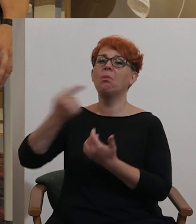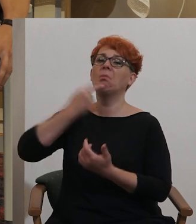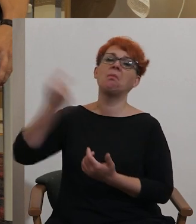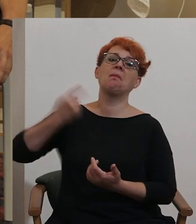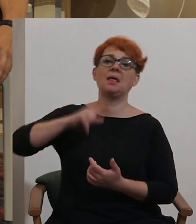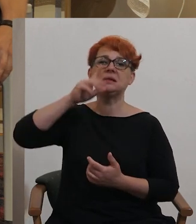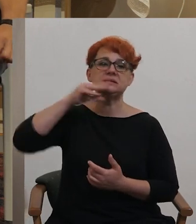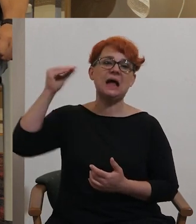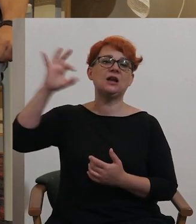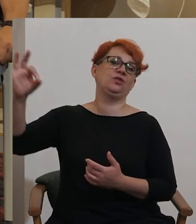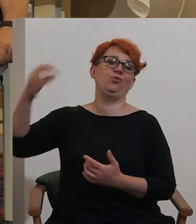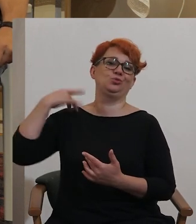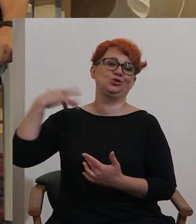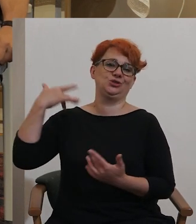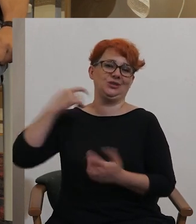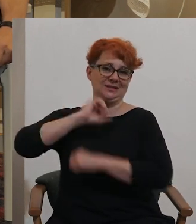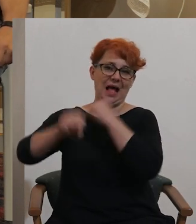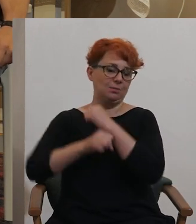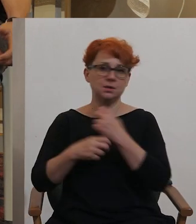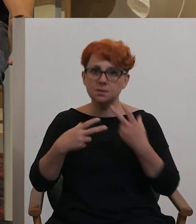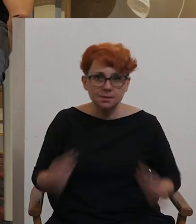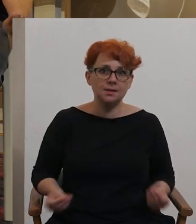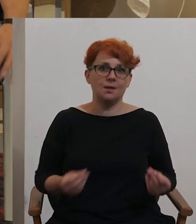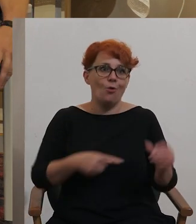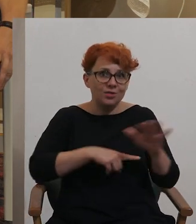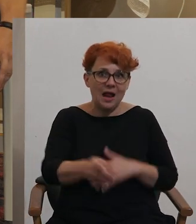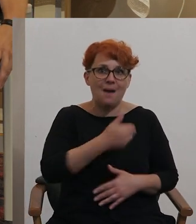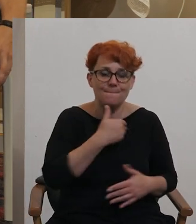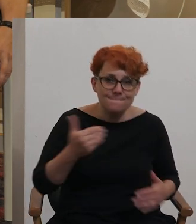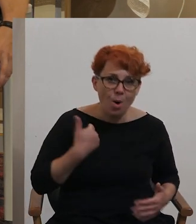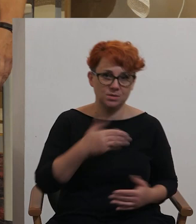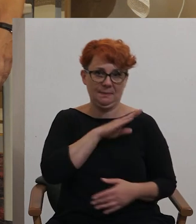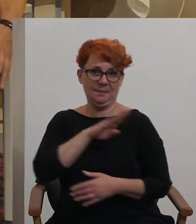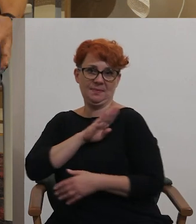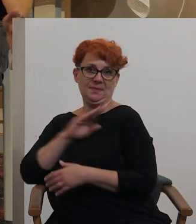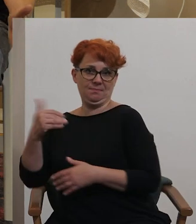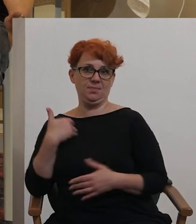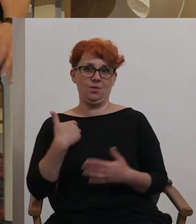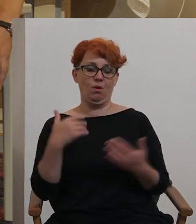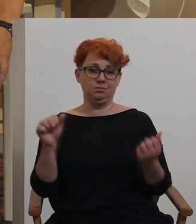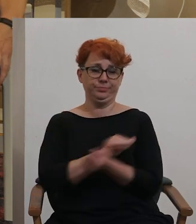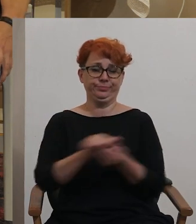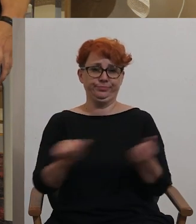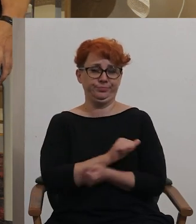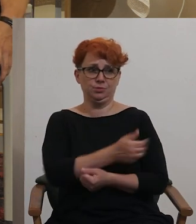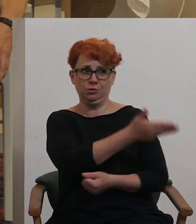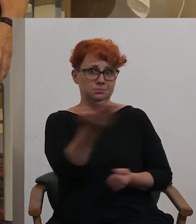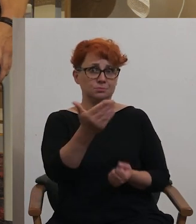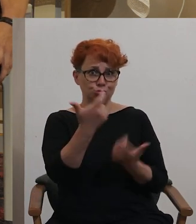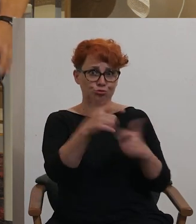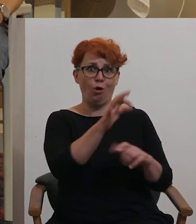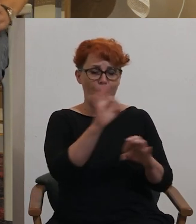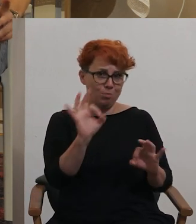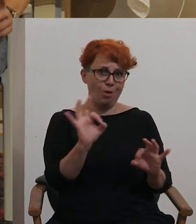czy za Armię Czerwoną, tylko ginęliśmy i walczyliśmy o Polskę i byli w 100% o tym